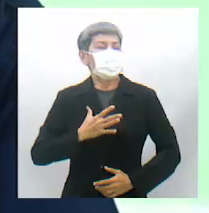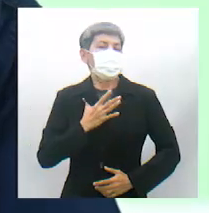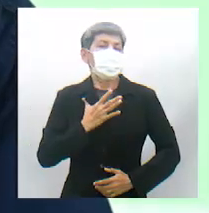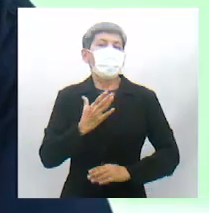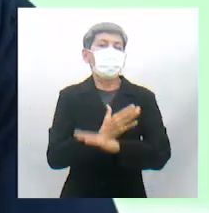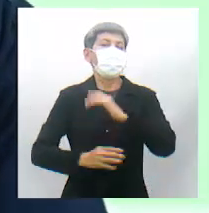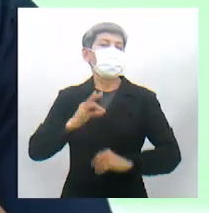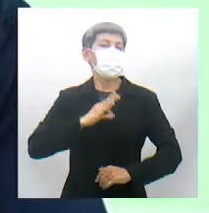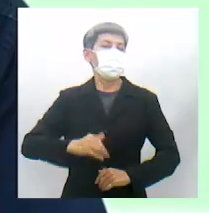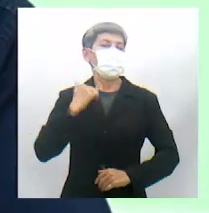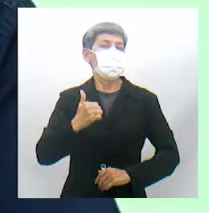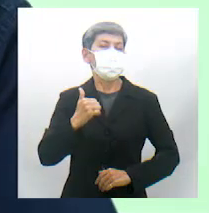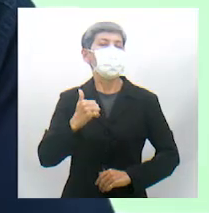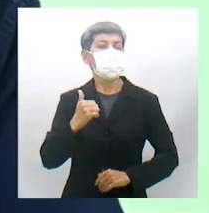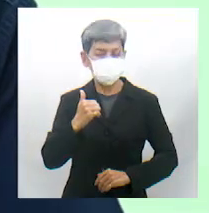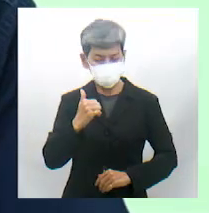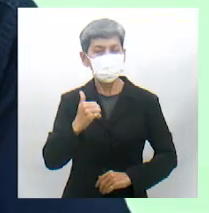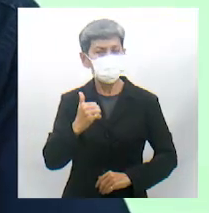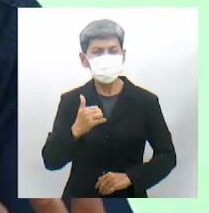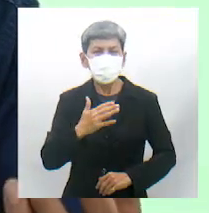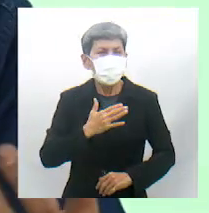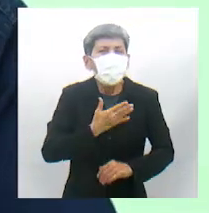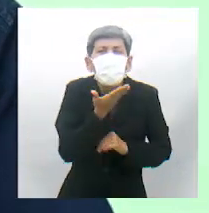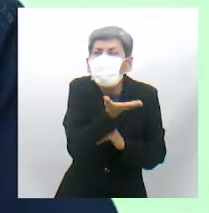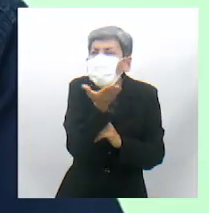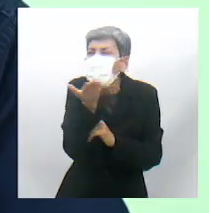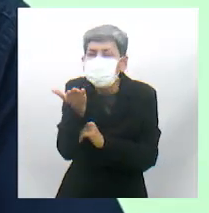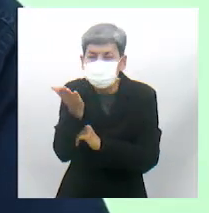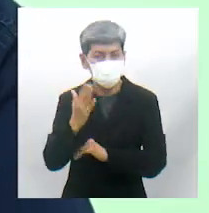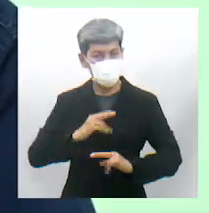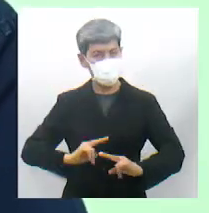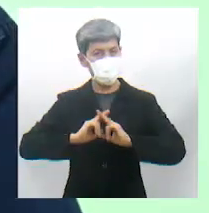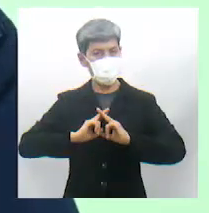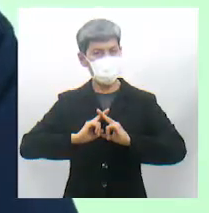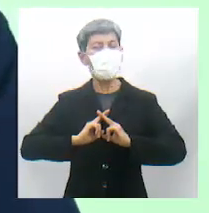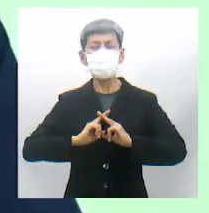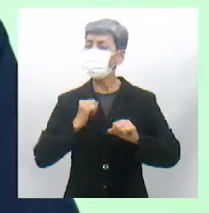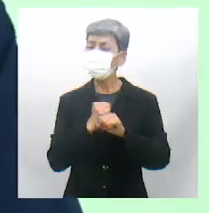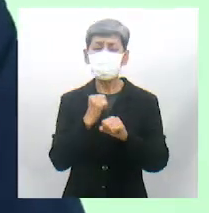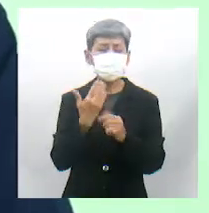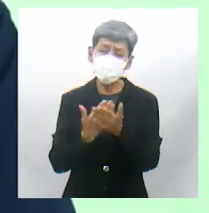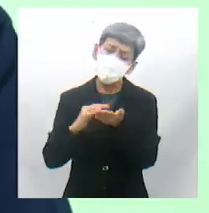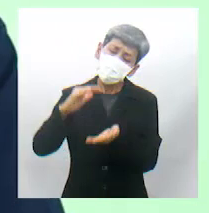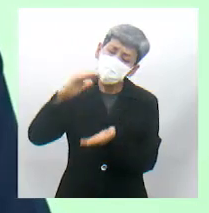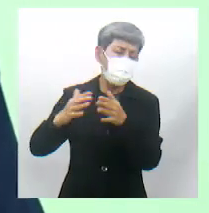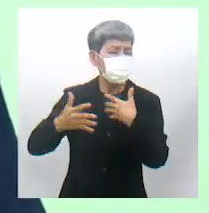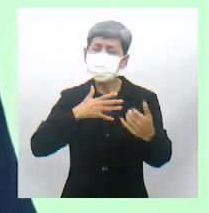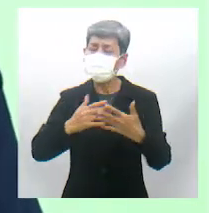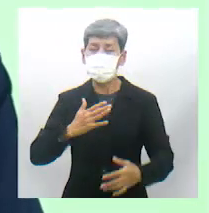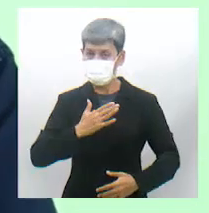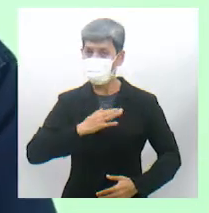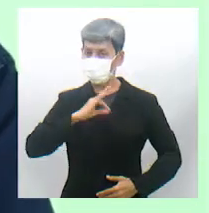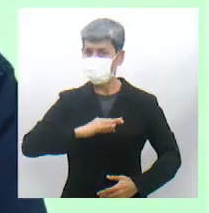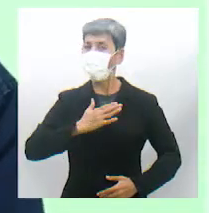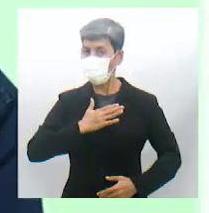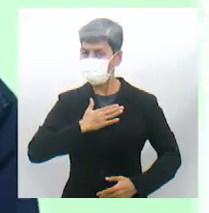ำหรับคนพิการนะครับทำแล้วมันมีไม่ต้องไปขอใครอะครับเราทำเองได้ได้น้อยได้เยอะก็ผมว่ามันอยู่ที่เ